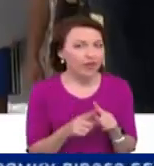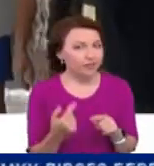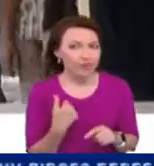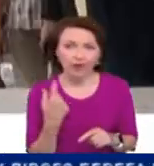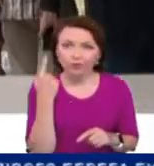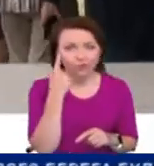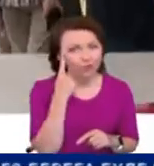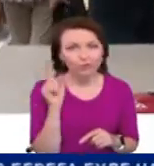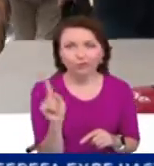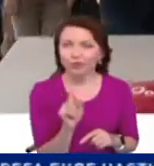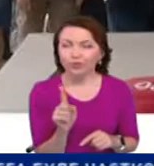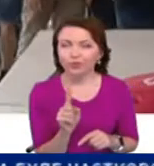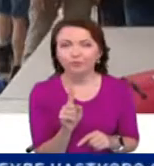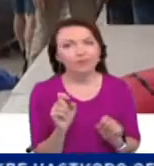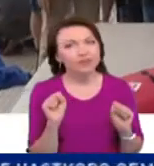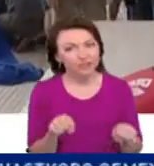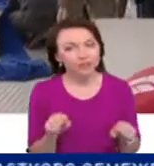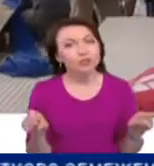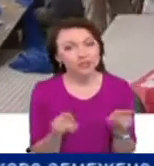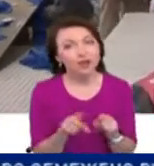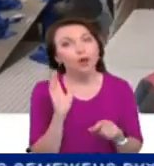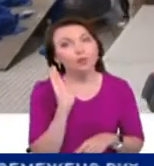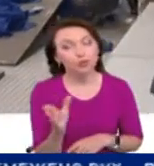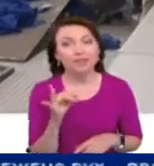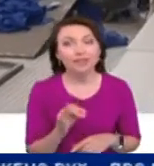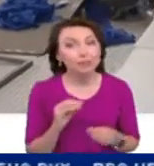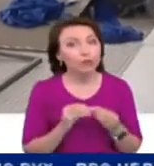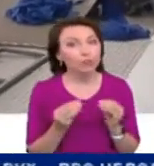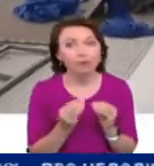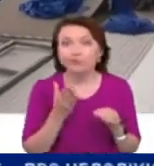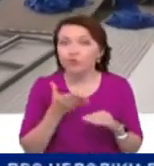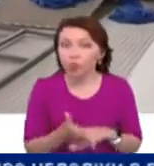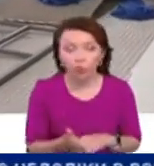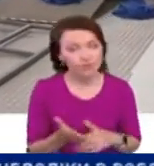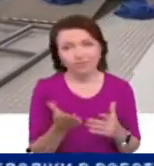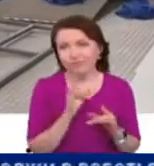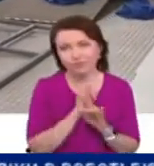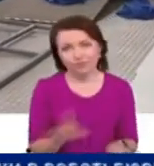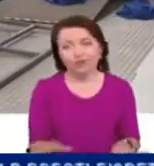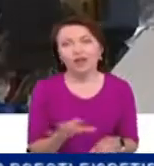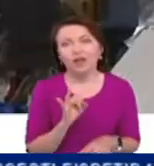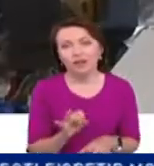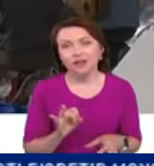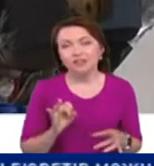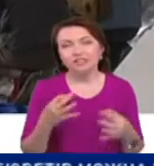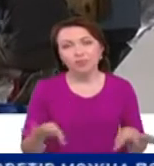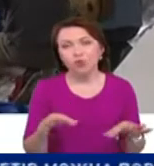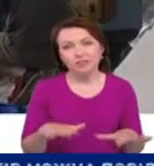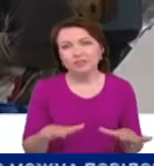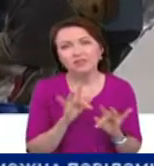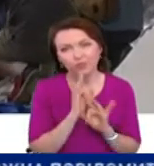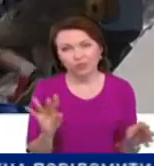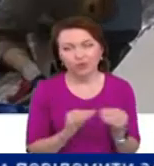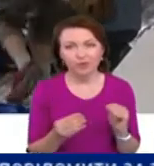что возможность такая будет. И проблем с входом, и проблем со свободными местами не